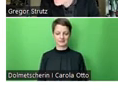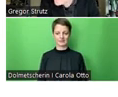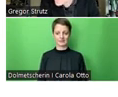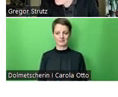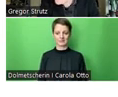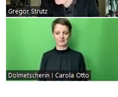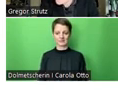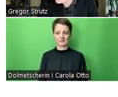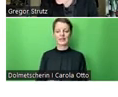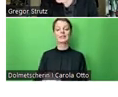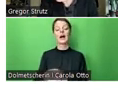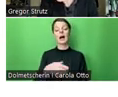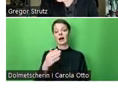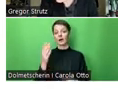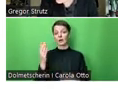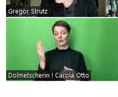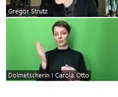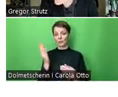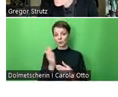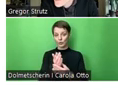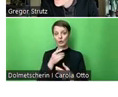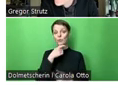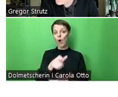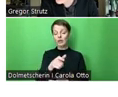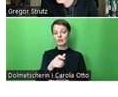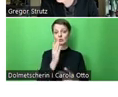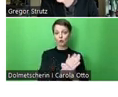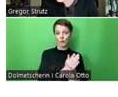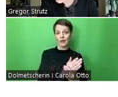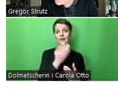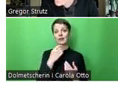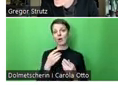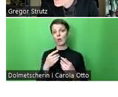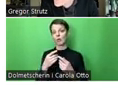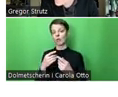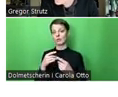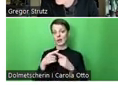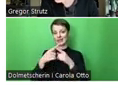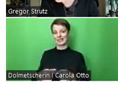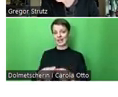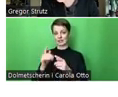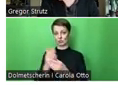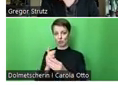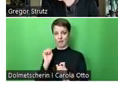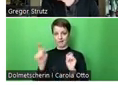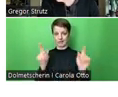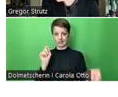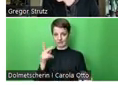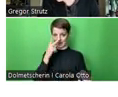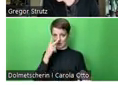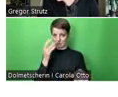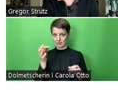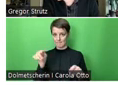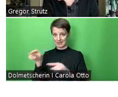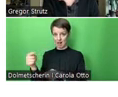neben einem Word-Dokument ein Textdokument. Ist das eine Alternative für die verschiedenen Tools besser auslesbar als ein